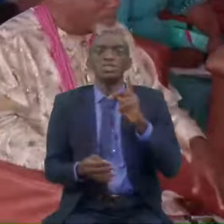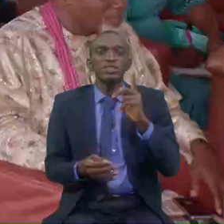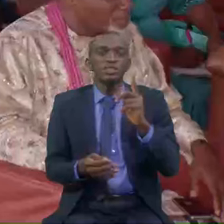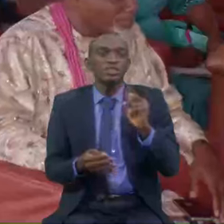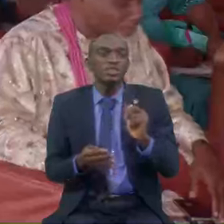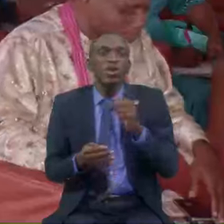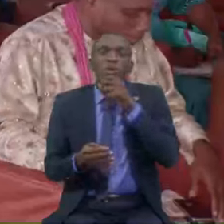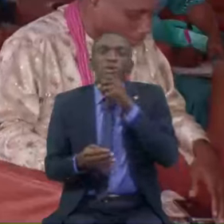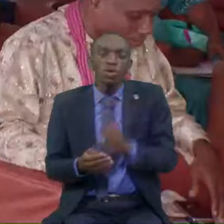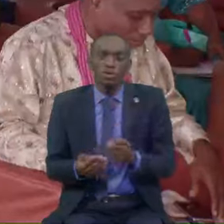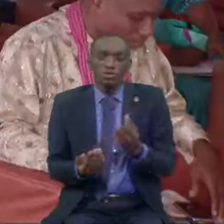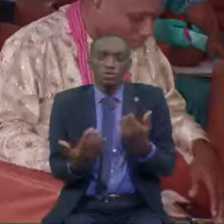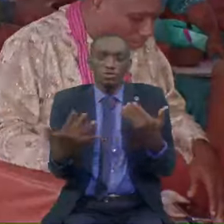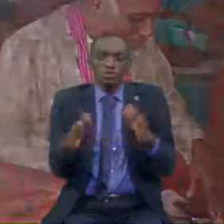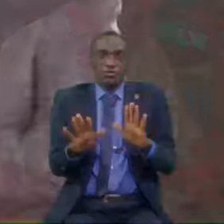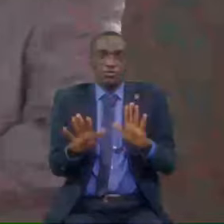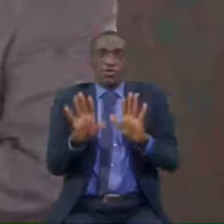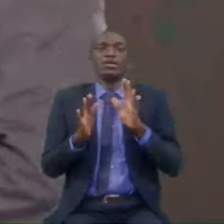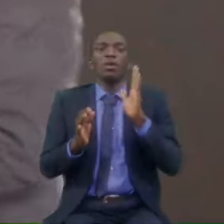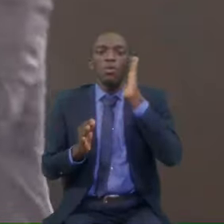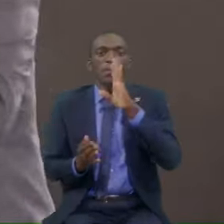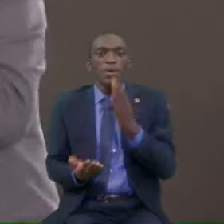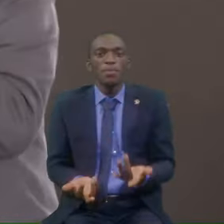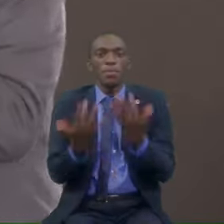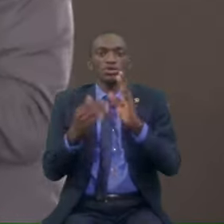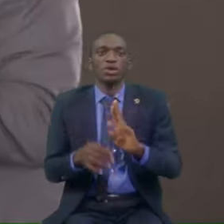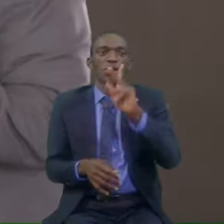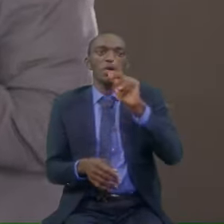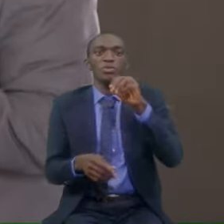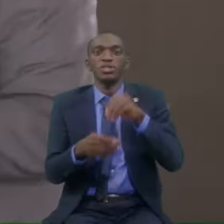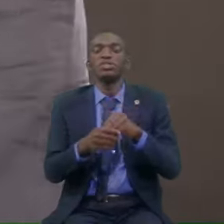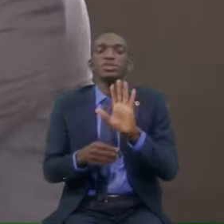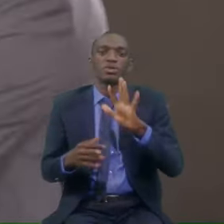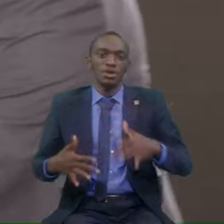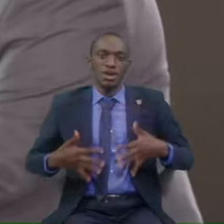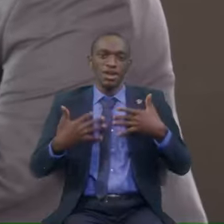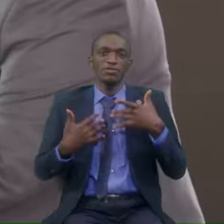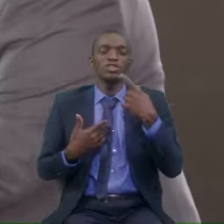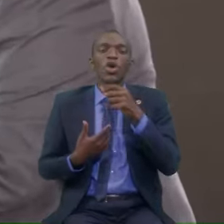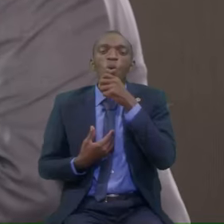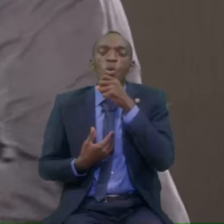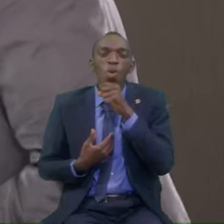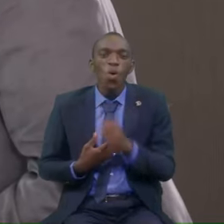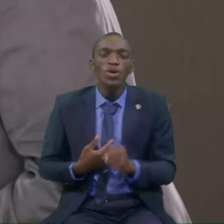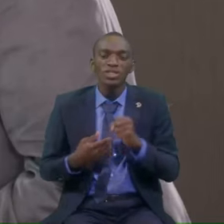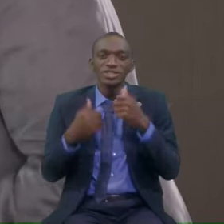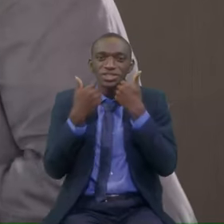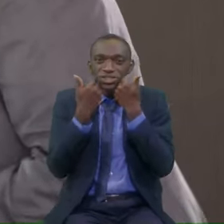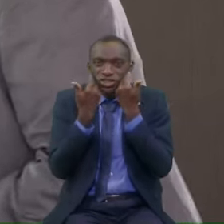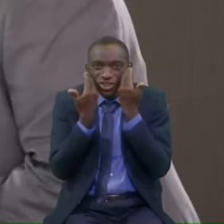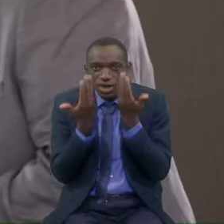L'ancienne honte. Oh, qu'est-ce que les gens vont me dire? Et si je dis ça publiquement,